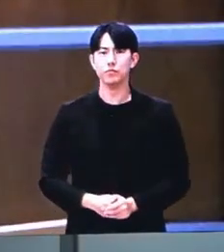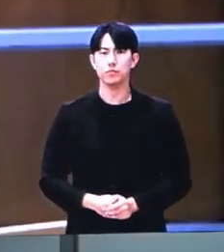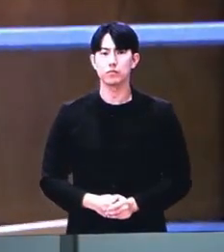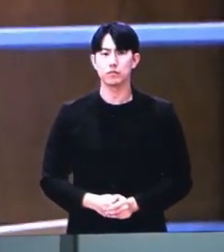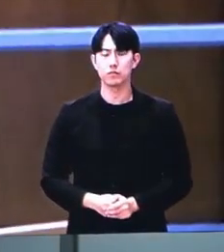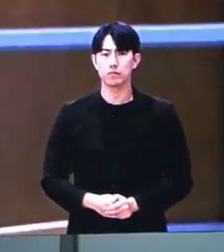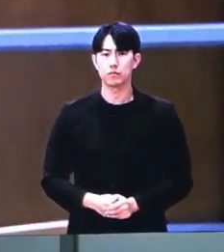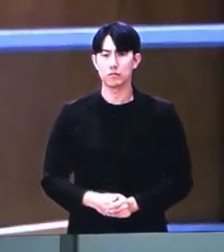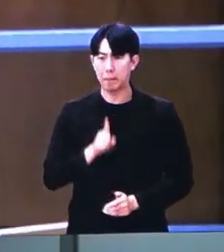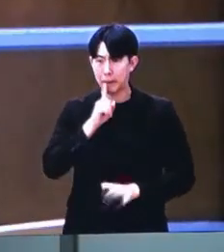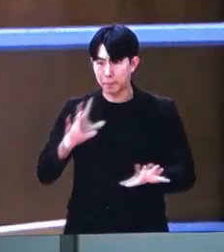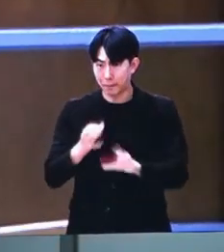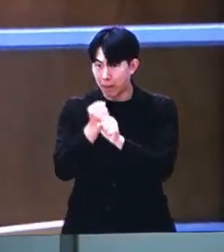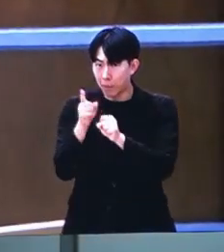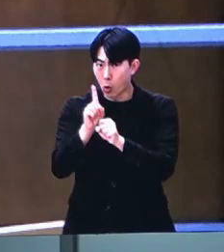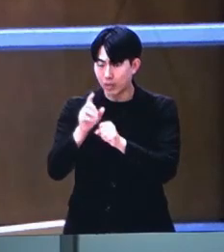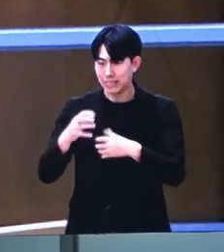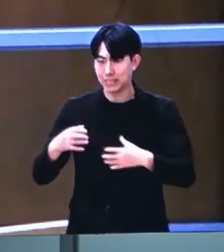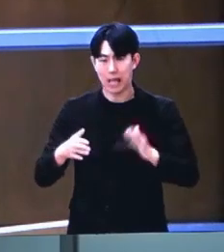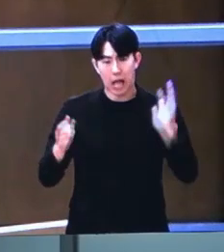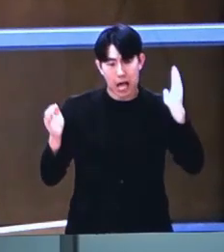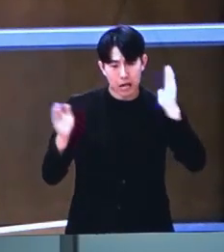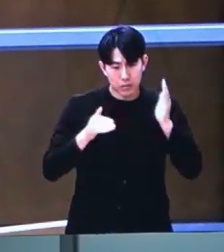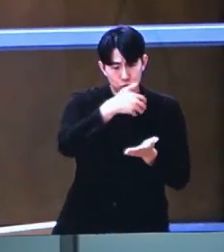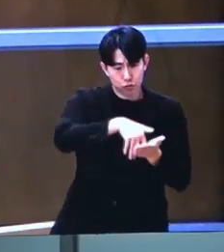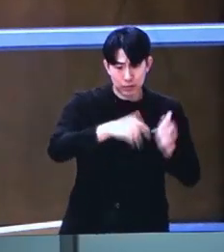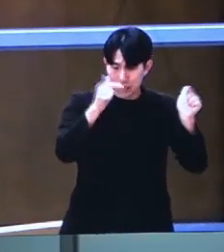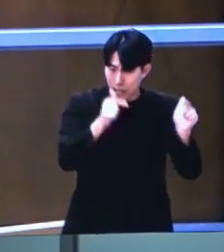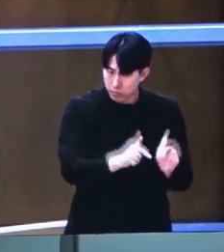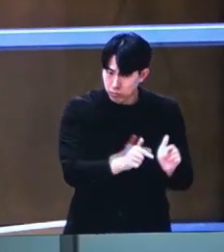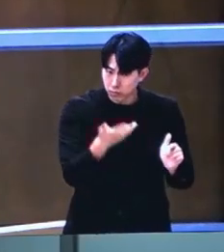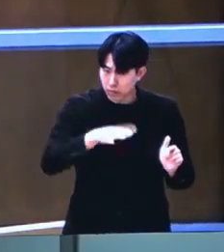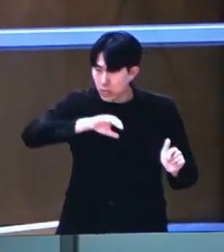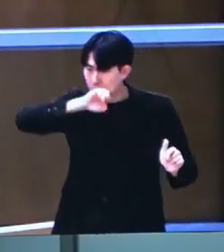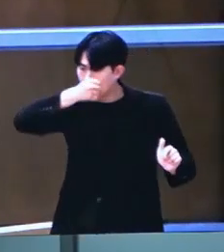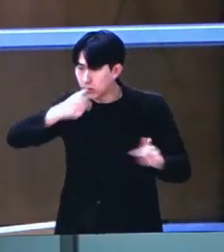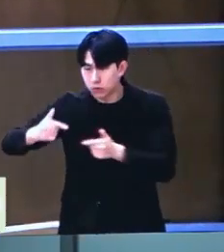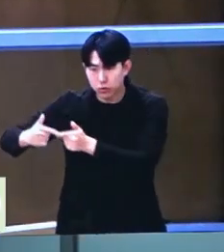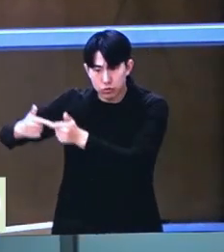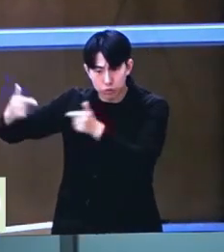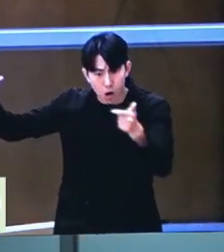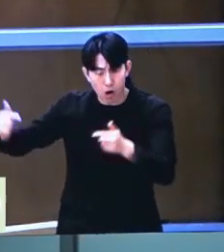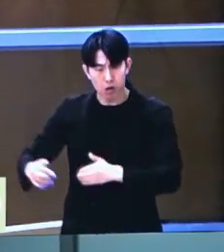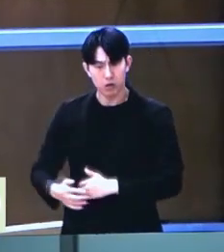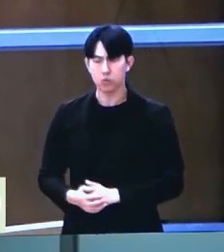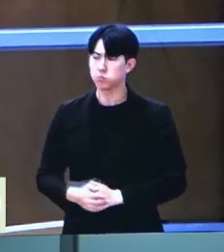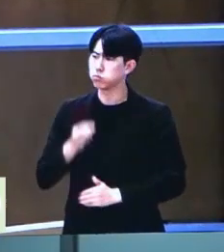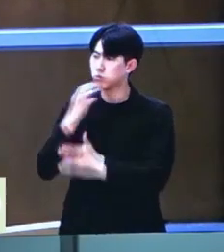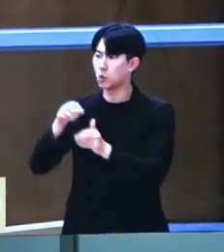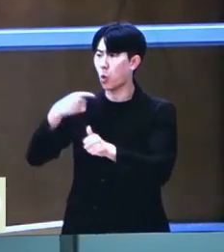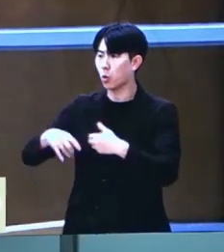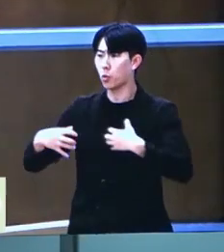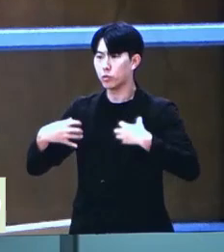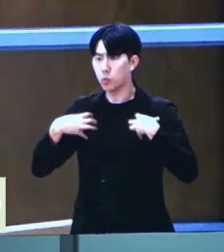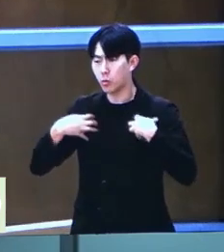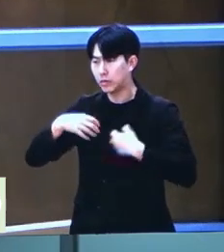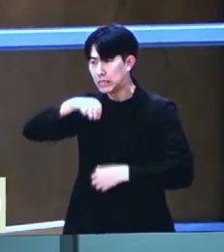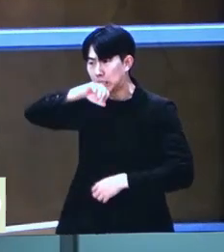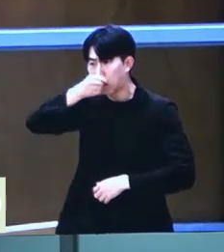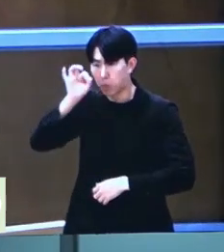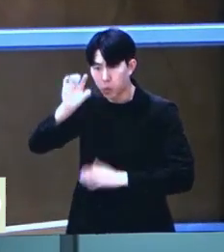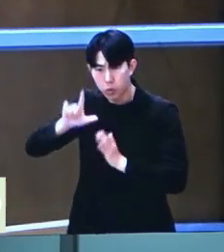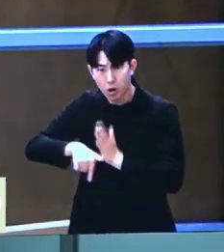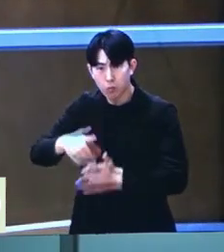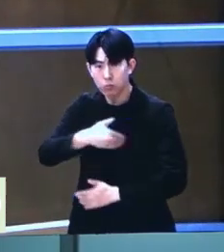즉 책임져야 하는 학생 수는 감소하지만 예산은 큰 폭으로 증가하여 경기도 교육청은 재정적으로 여유가